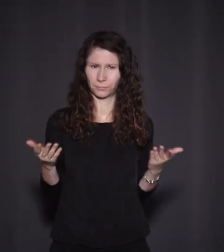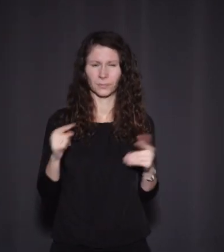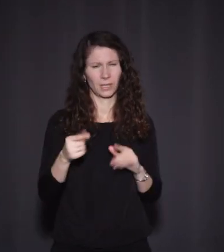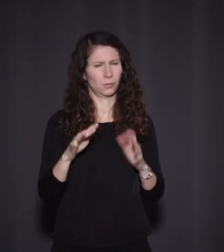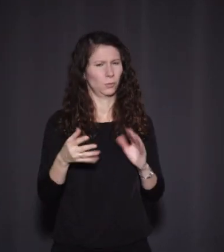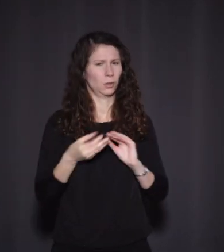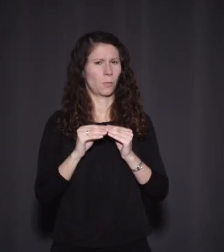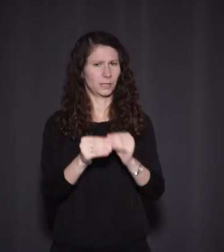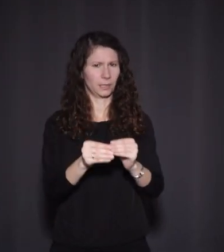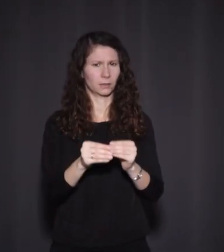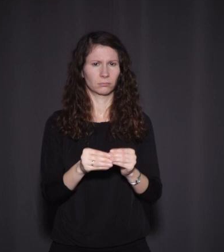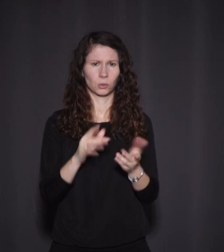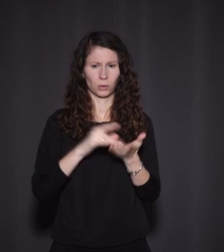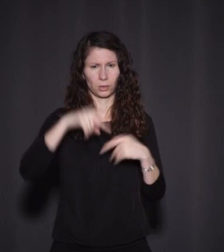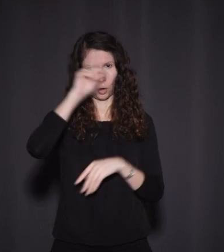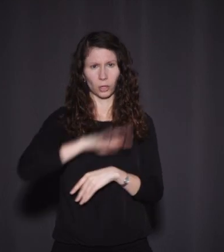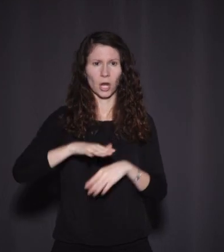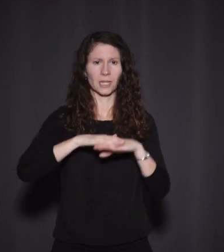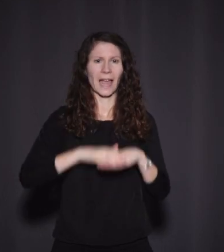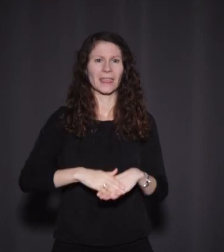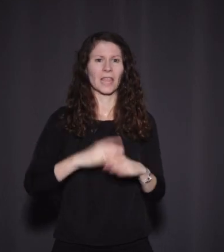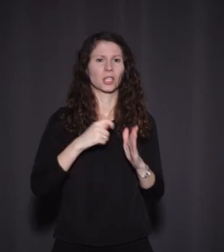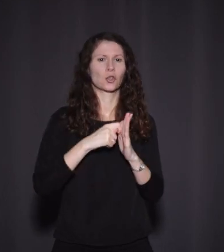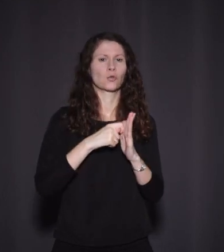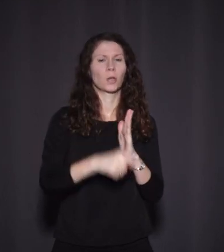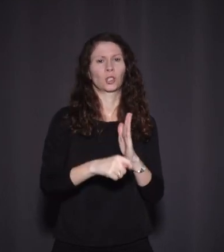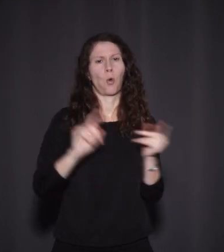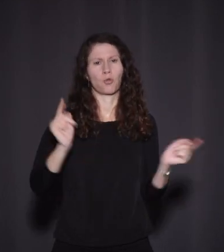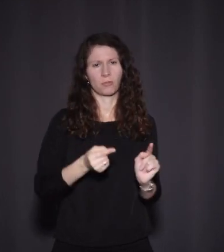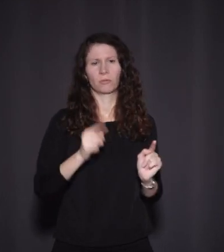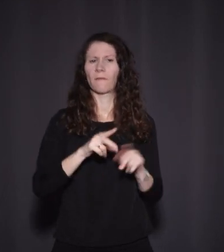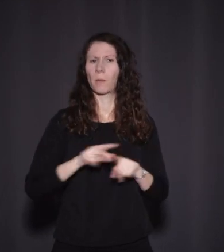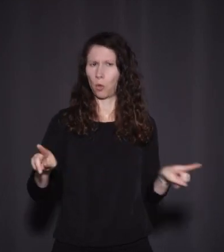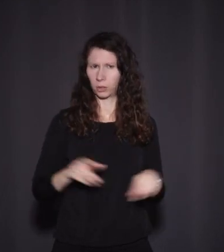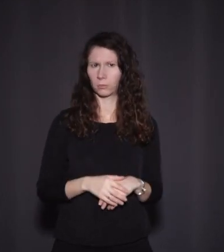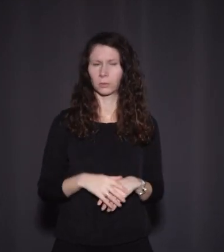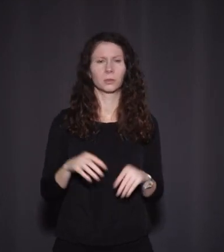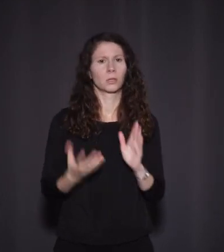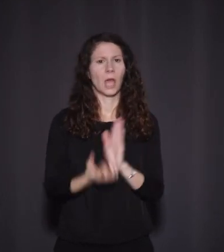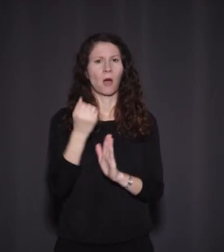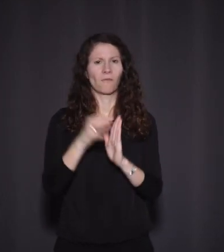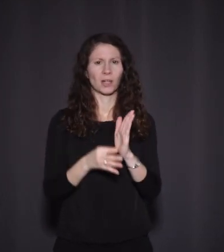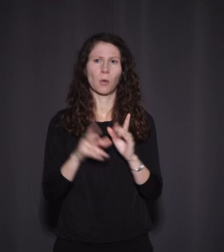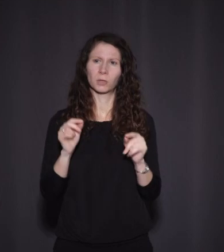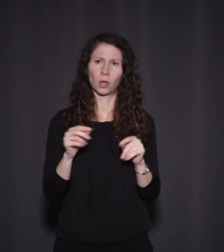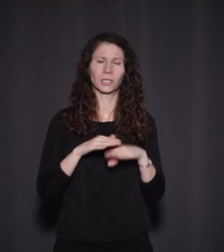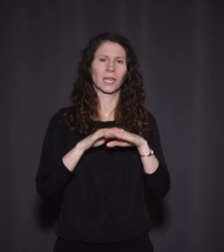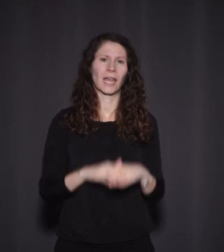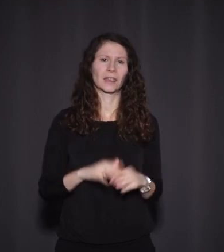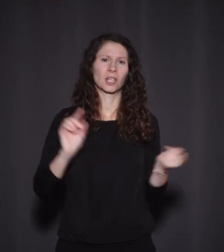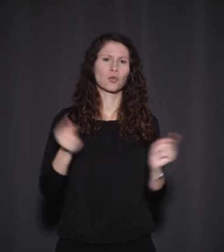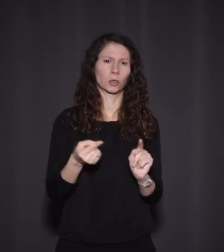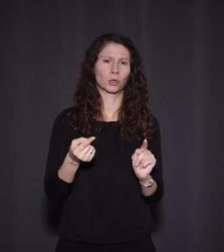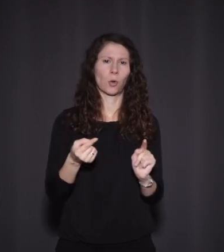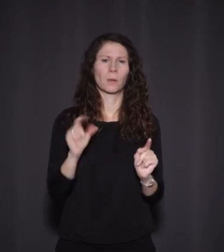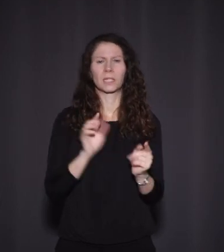kompliziert, denn in Deutschland sind ja Rentenkürzungen verboten. Es ist so ein bisschen die Wiedereinführung des Nachholfaktors, ja eine Rentenkürzung durch die Hintertür